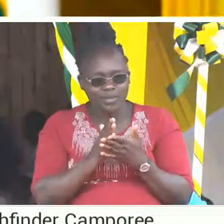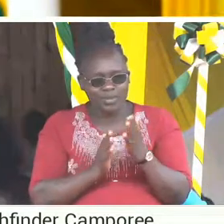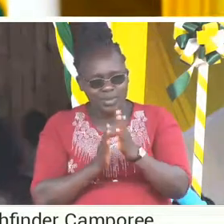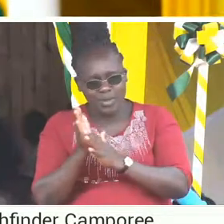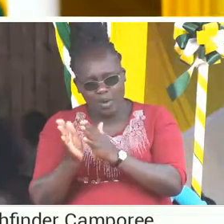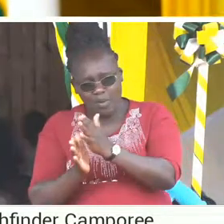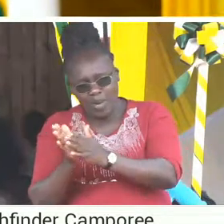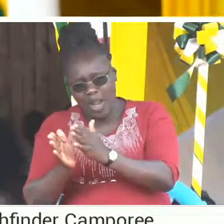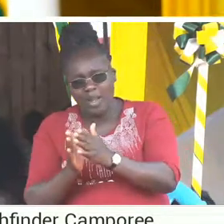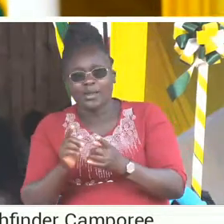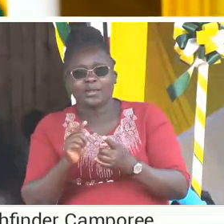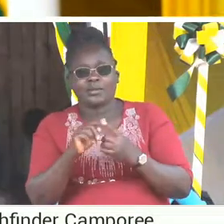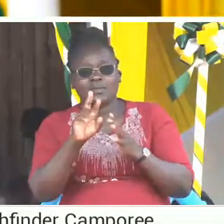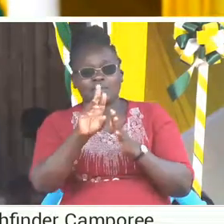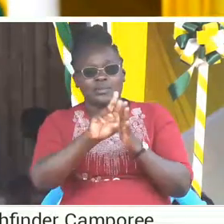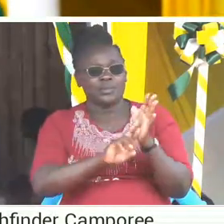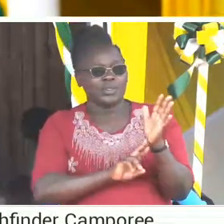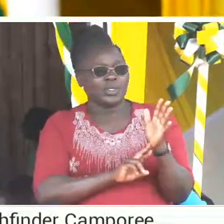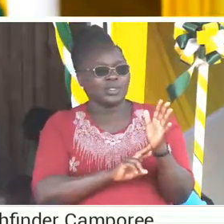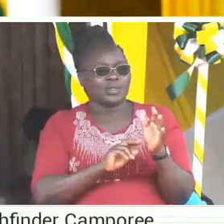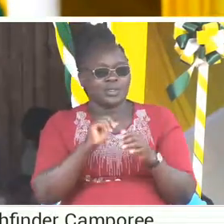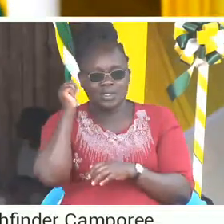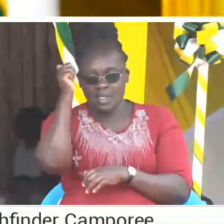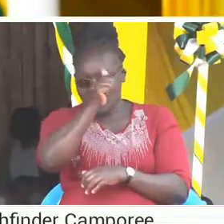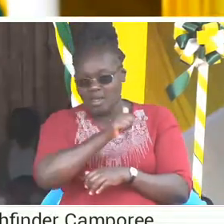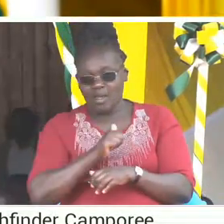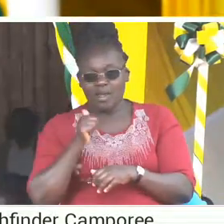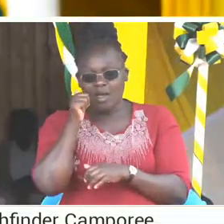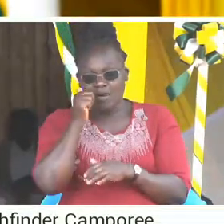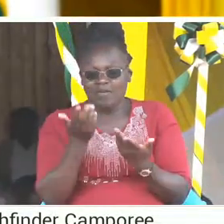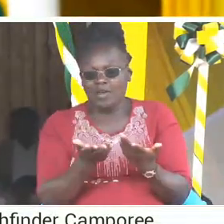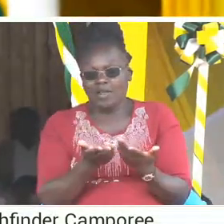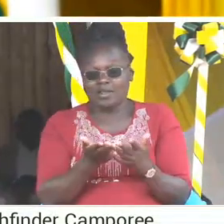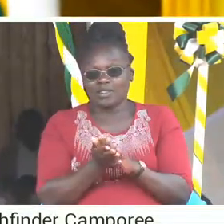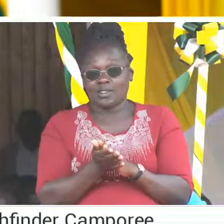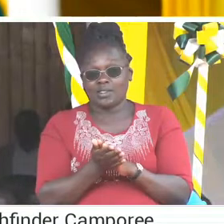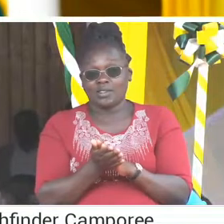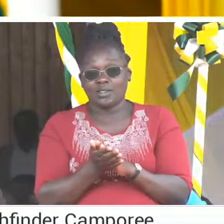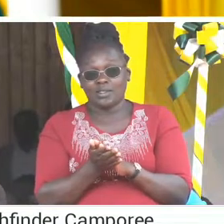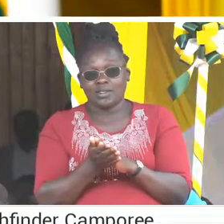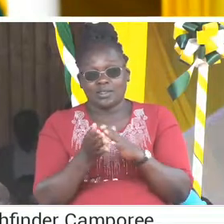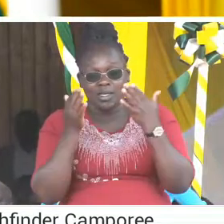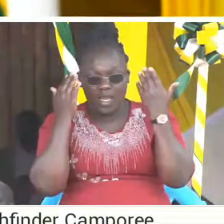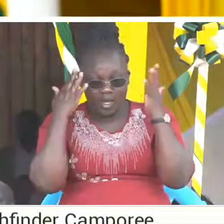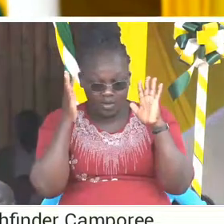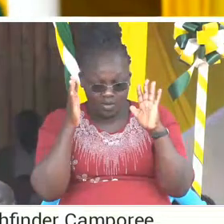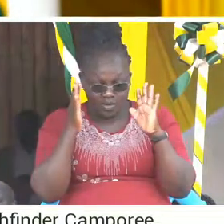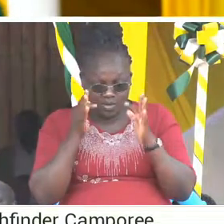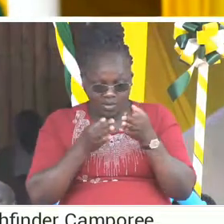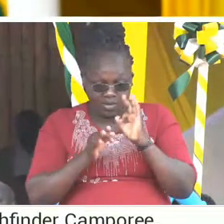Sijui ni kwa sababu huku Afrika ndio bado kuna imani